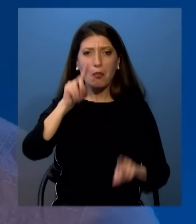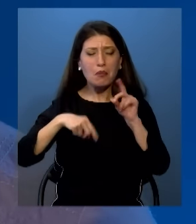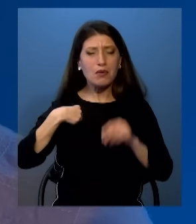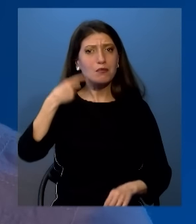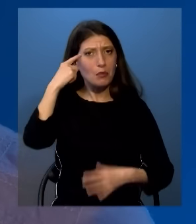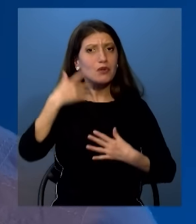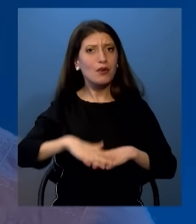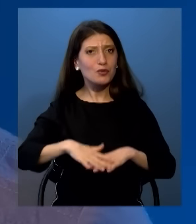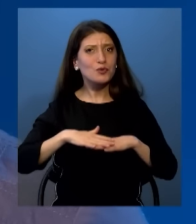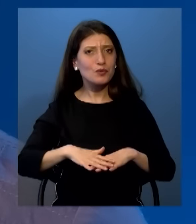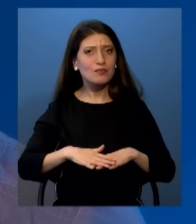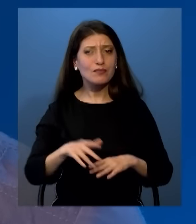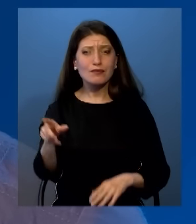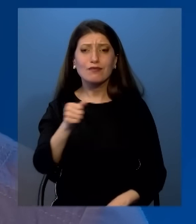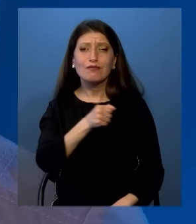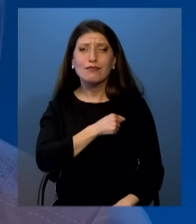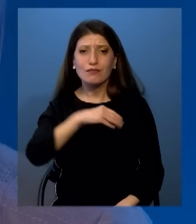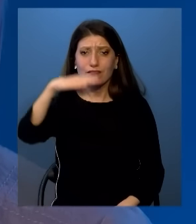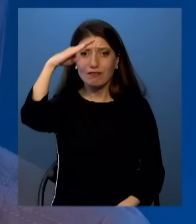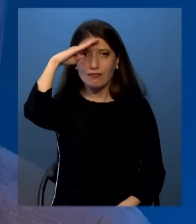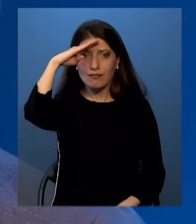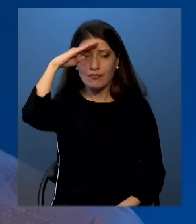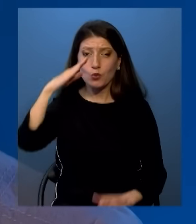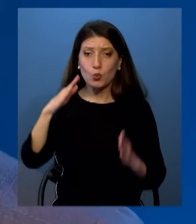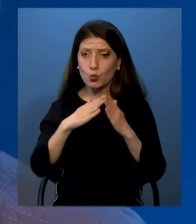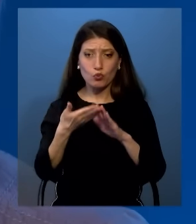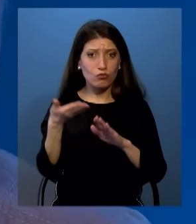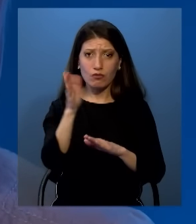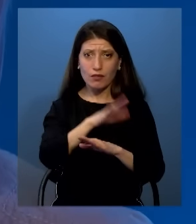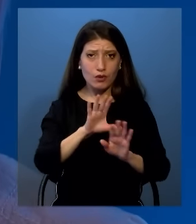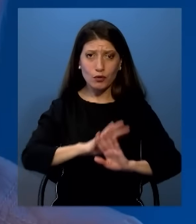էի, «Էս խեղճ տղան ուժերը տուն չի գնում»։